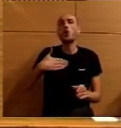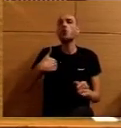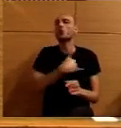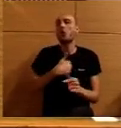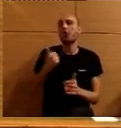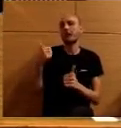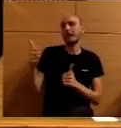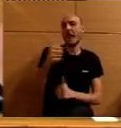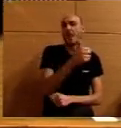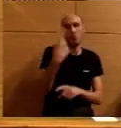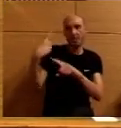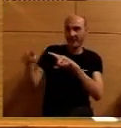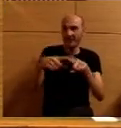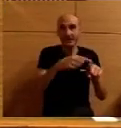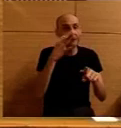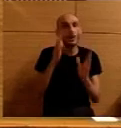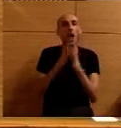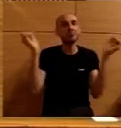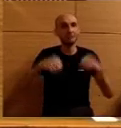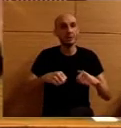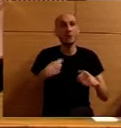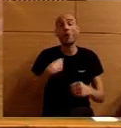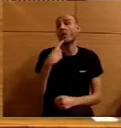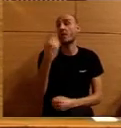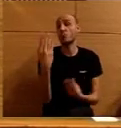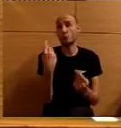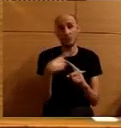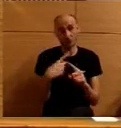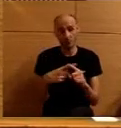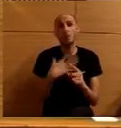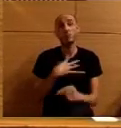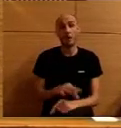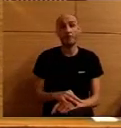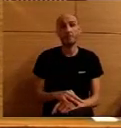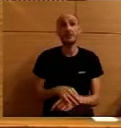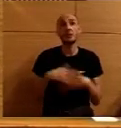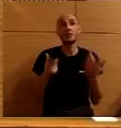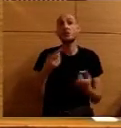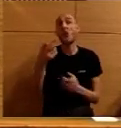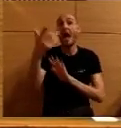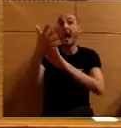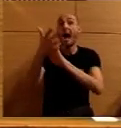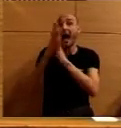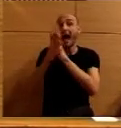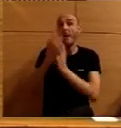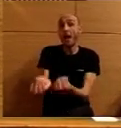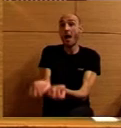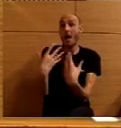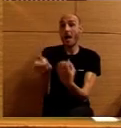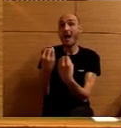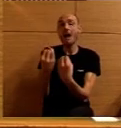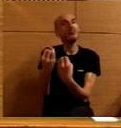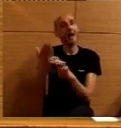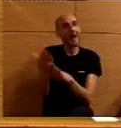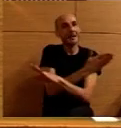de tots. Podria dir-li moltes coses i podria dir-li que el primer que té que fer abans de fer certes afirmacions és saber com funciona la